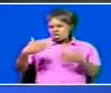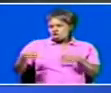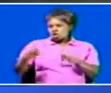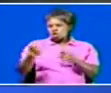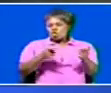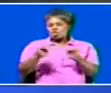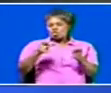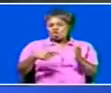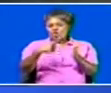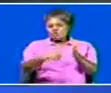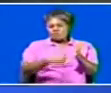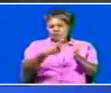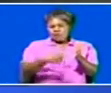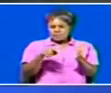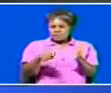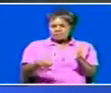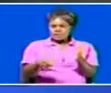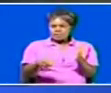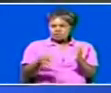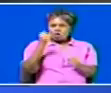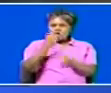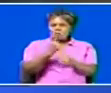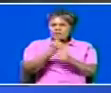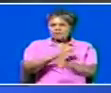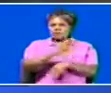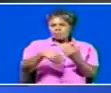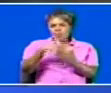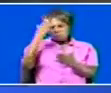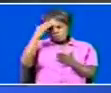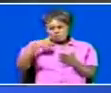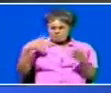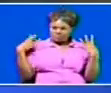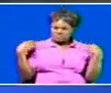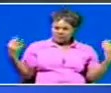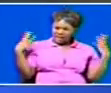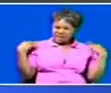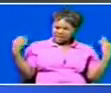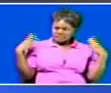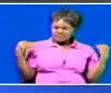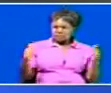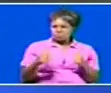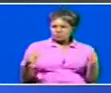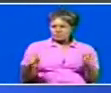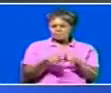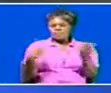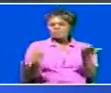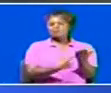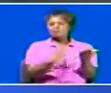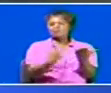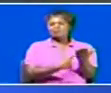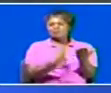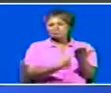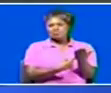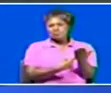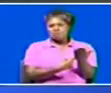valve yangu mzima. Na hiyo ndio inaparate kila kitu. Na unajua alikuwa nimetrain sasa kwa ile kama hiyo wasungu, nilikuwa nimetrain na hizi